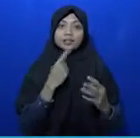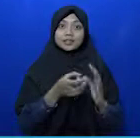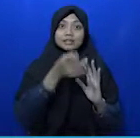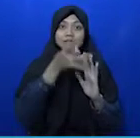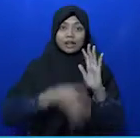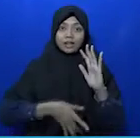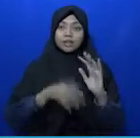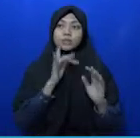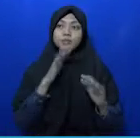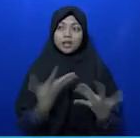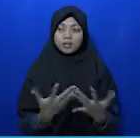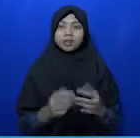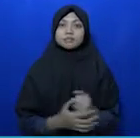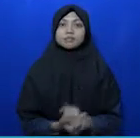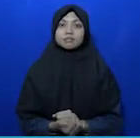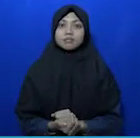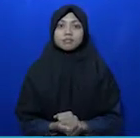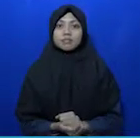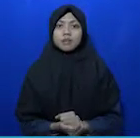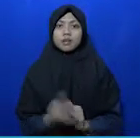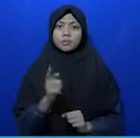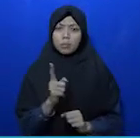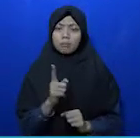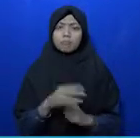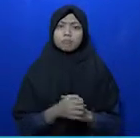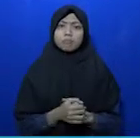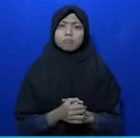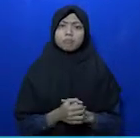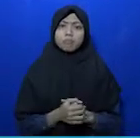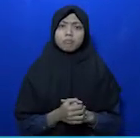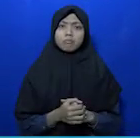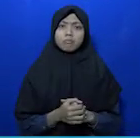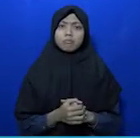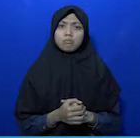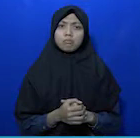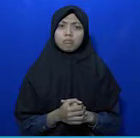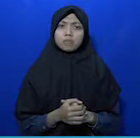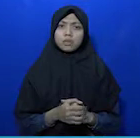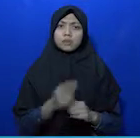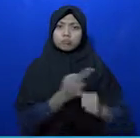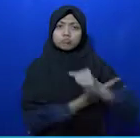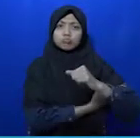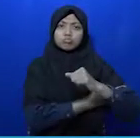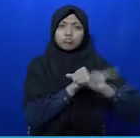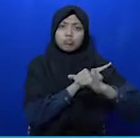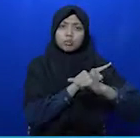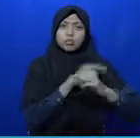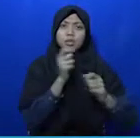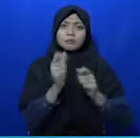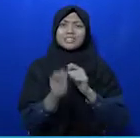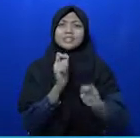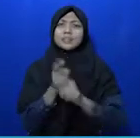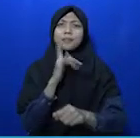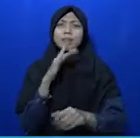Jadi ini sekali lagi kenapa tadi kok dihitung potensi bisnisnya? Memang